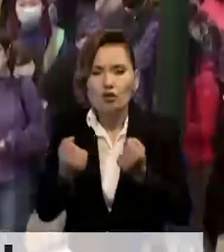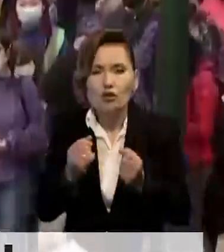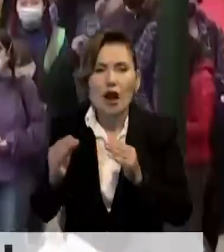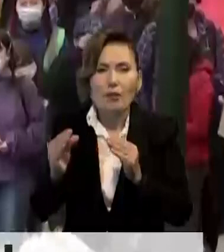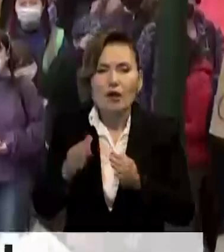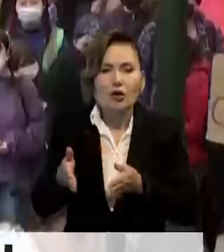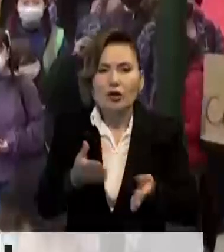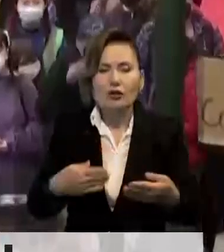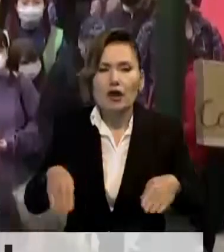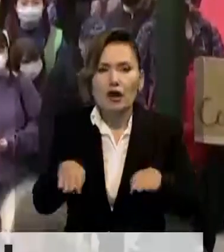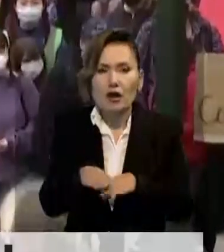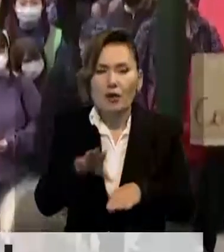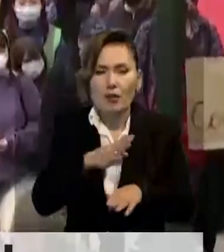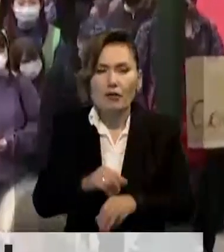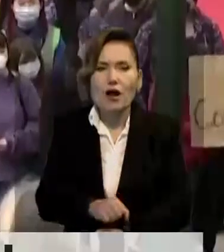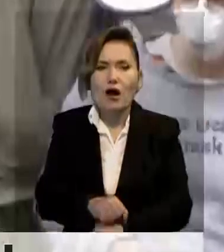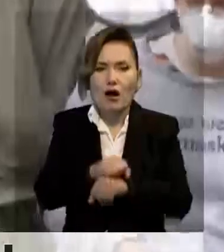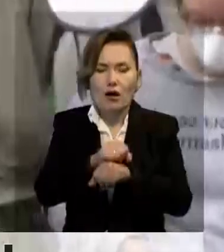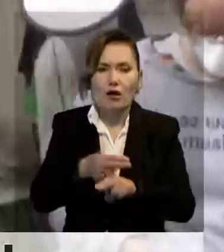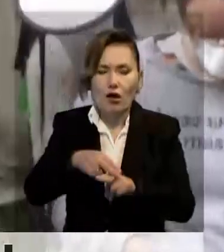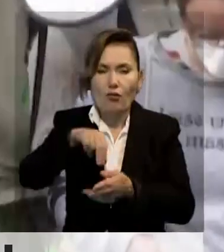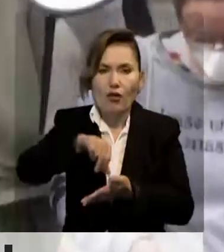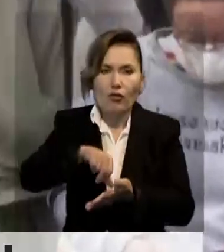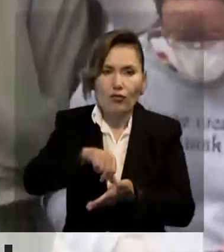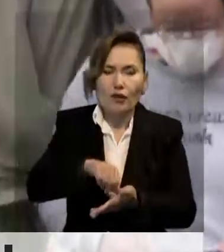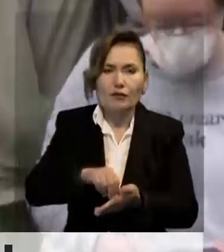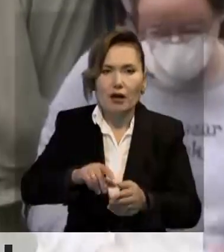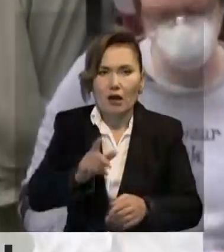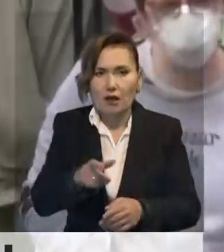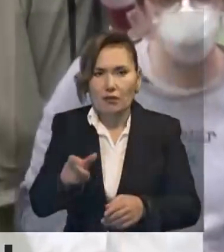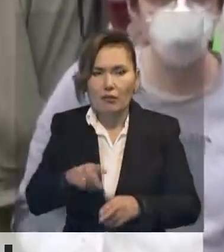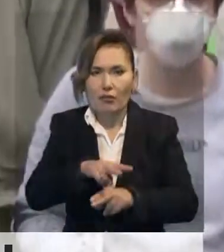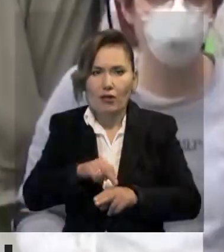тежеген. Наразылық акциясының соңы шерушілерді жаппай қамауға алумен аяқталды.